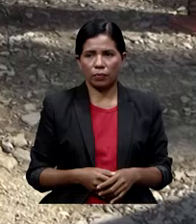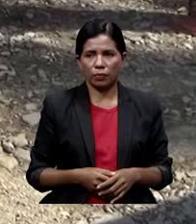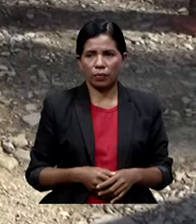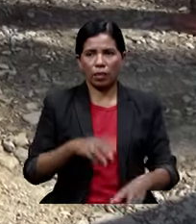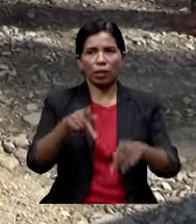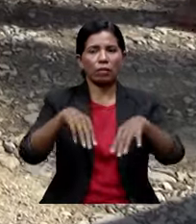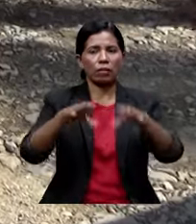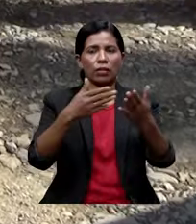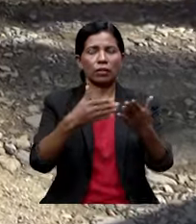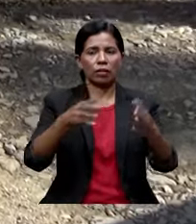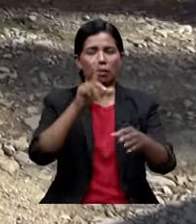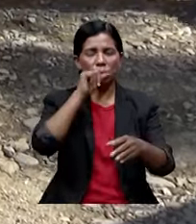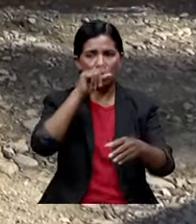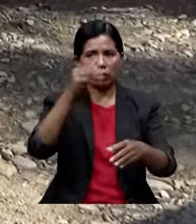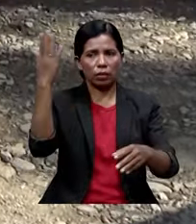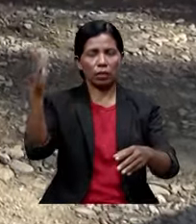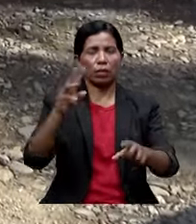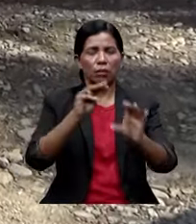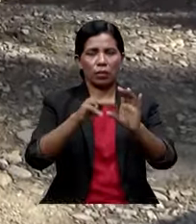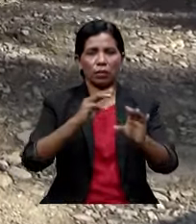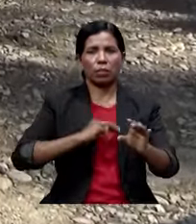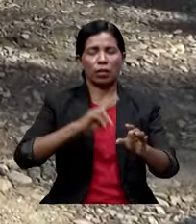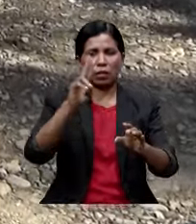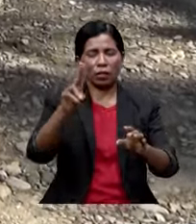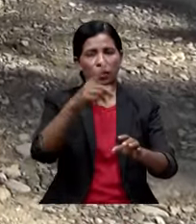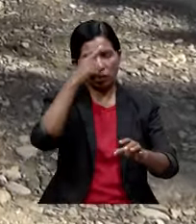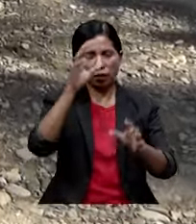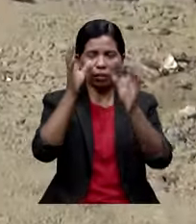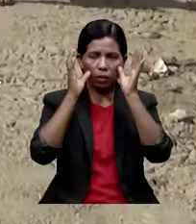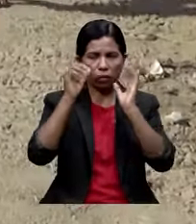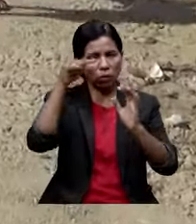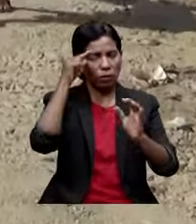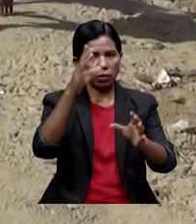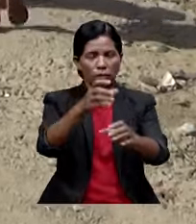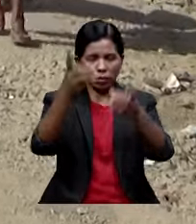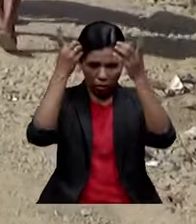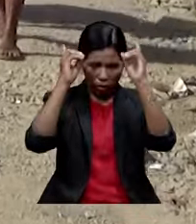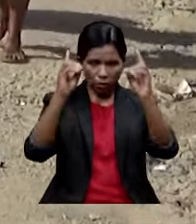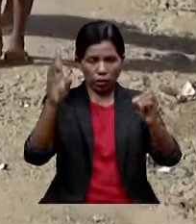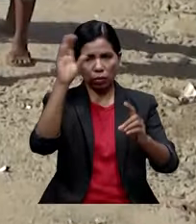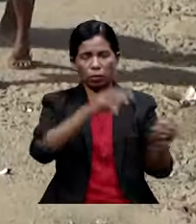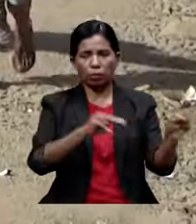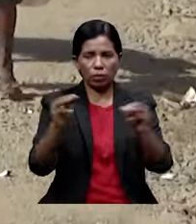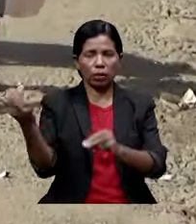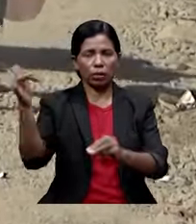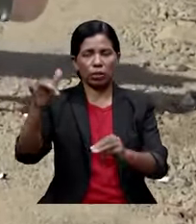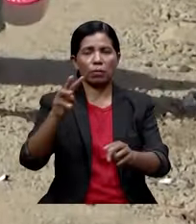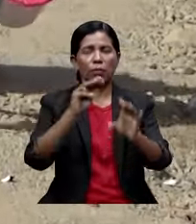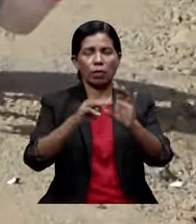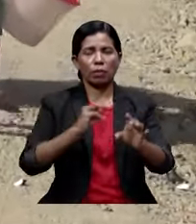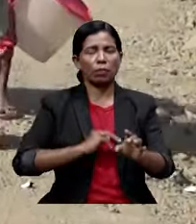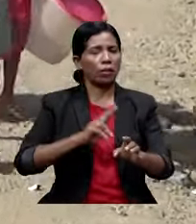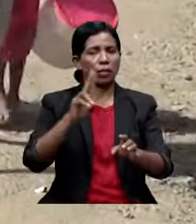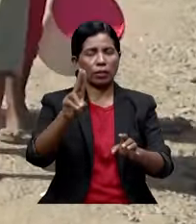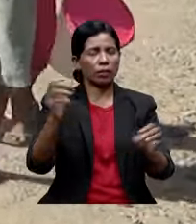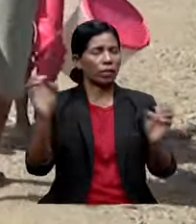Vendedor sila nebe faan mano timor iha mercado man lewana tristi tamba des de governo foti de sejang ho de muda sira ba mercado man lewana sira la